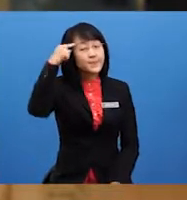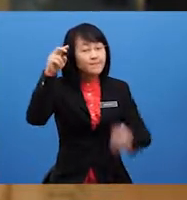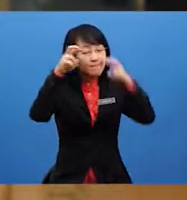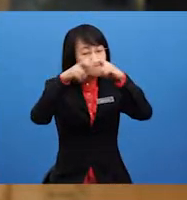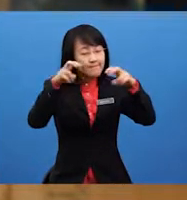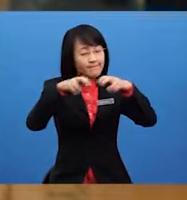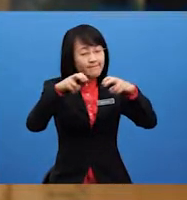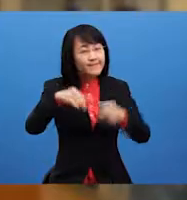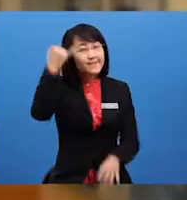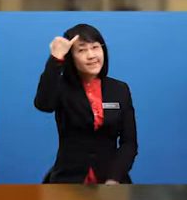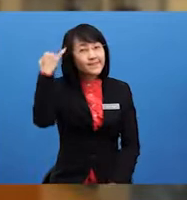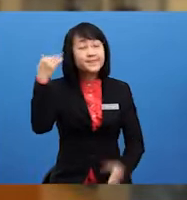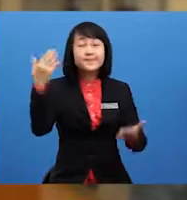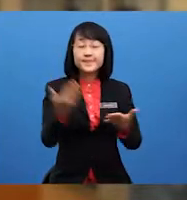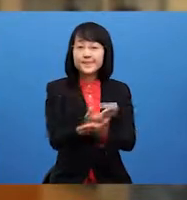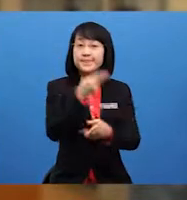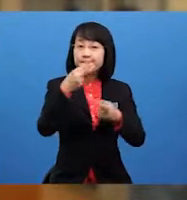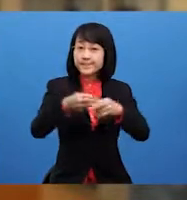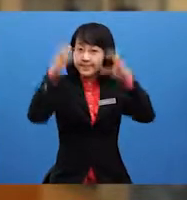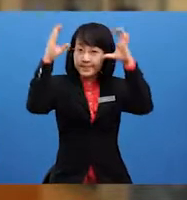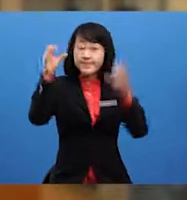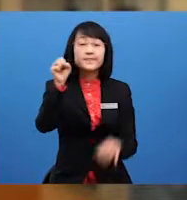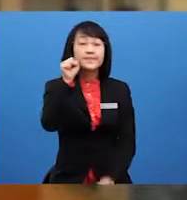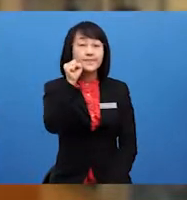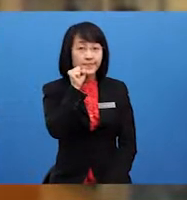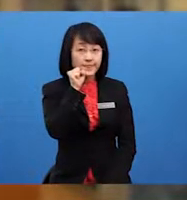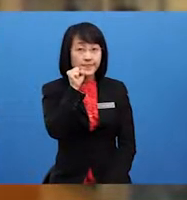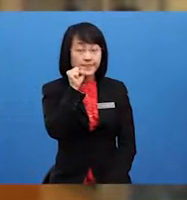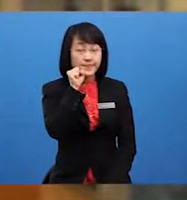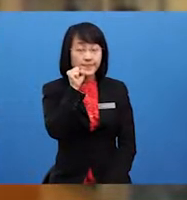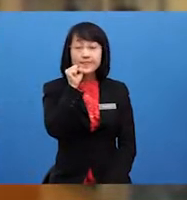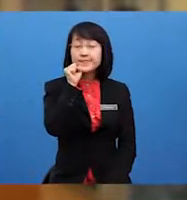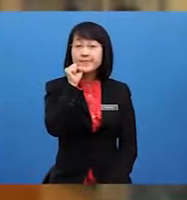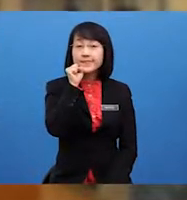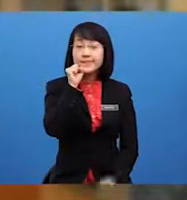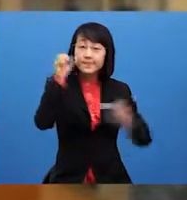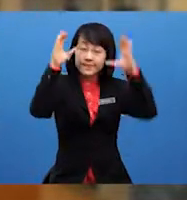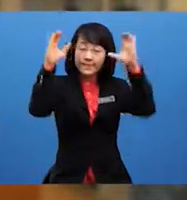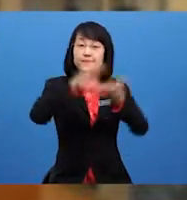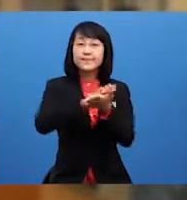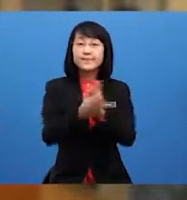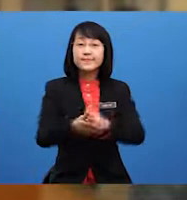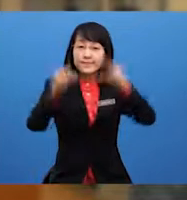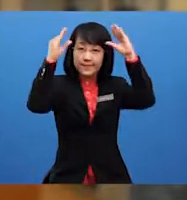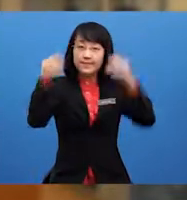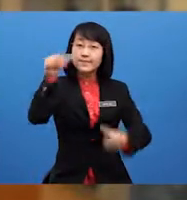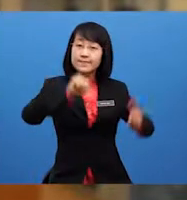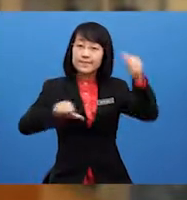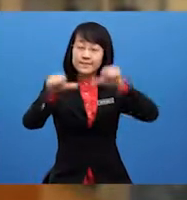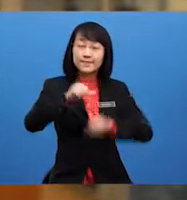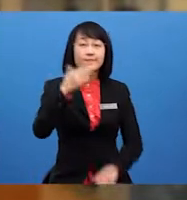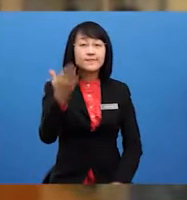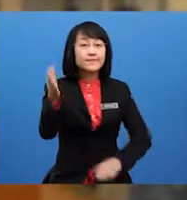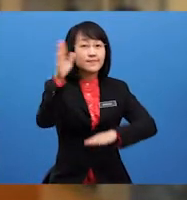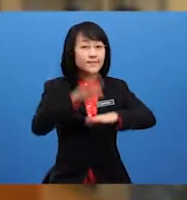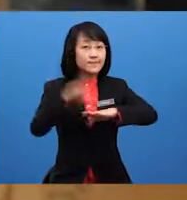meneroka ilmu baharu. Nama cikgu, Cikgu Sariful Asra binti Rozali, dan cikgu akan menjadi guru sains kamu pada